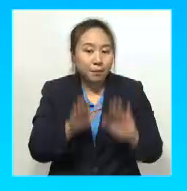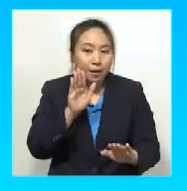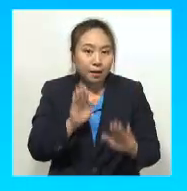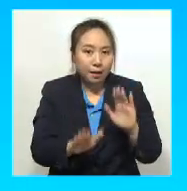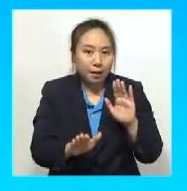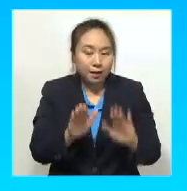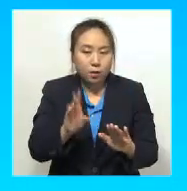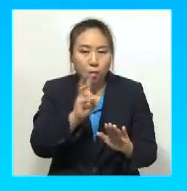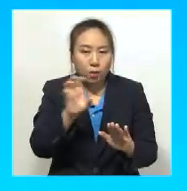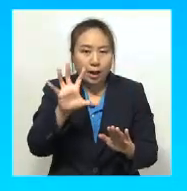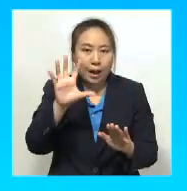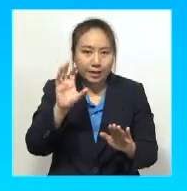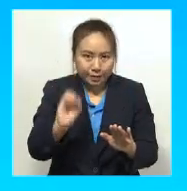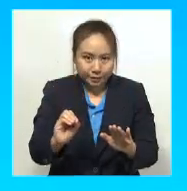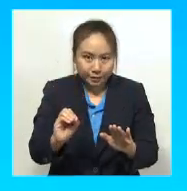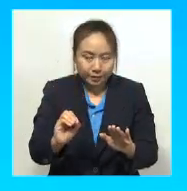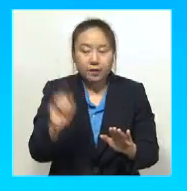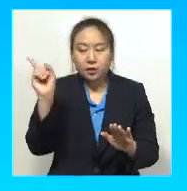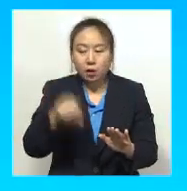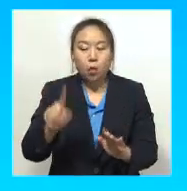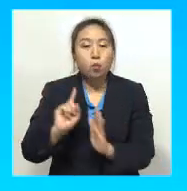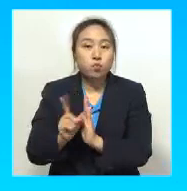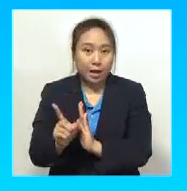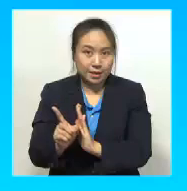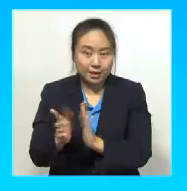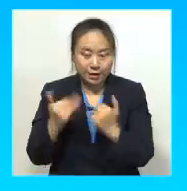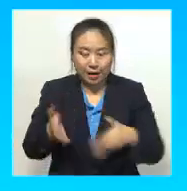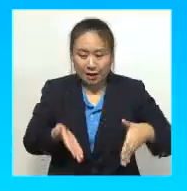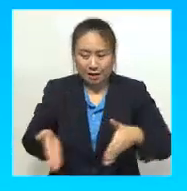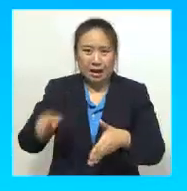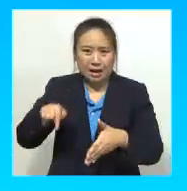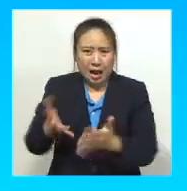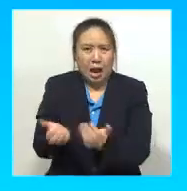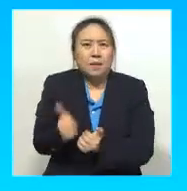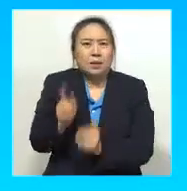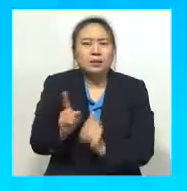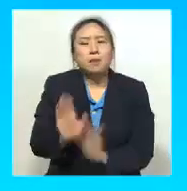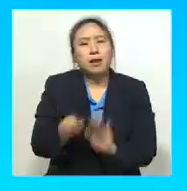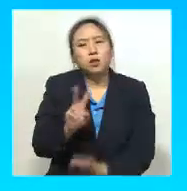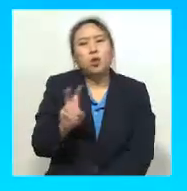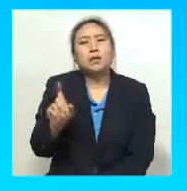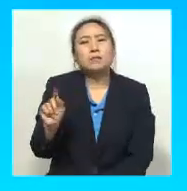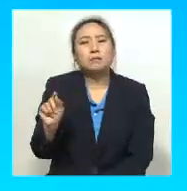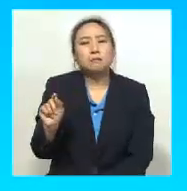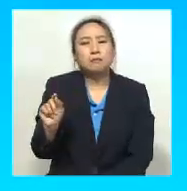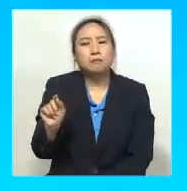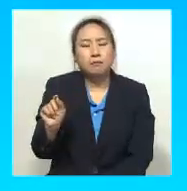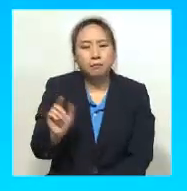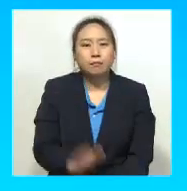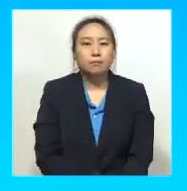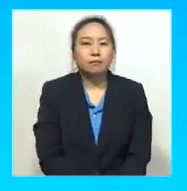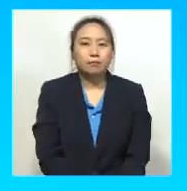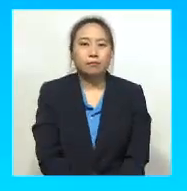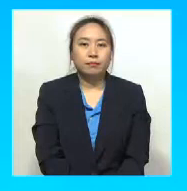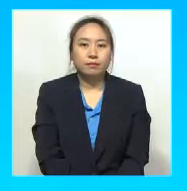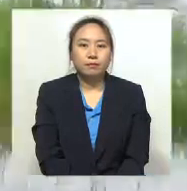650ลูกบาศก์เมตรต่อวินาทีนะครับในขณะที่ลำน้ำรับได้เพียง220ลูกบาศก์เมตรต่อวินาทีที่อำเภอเสรภูมินะ